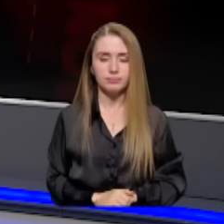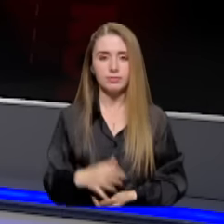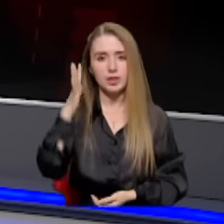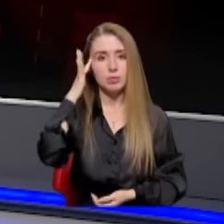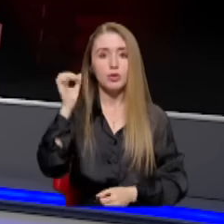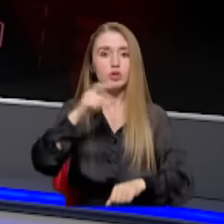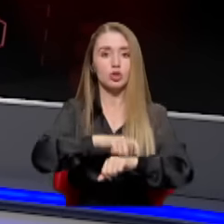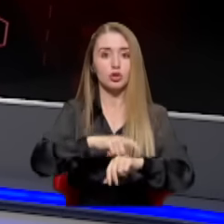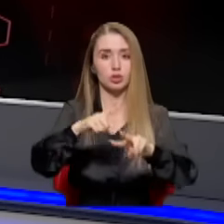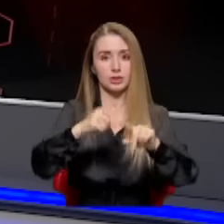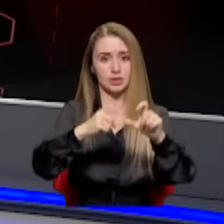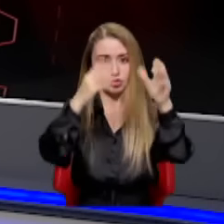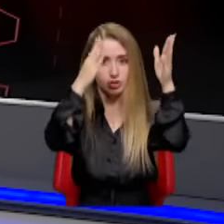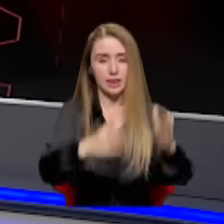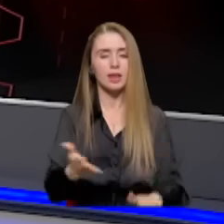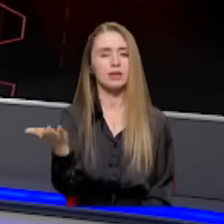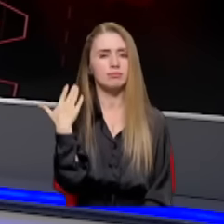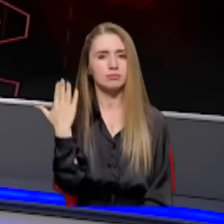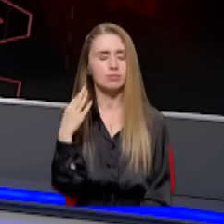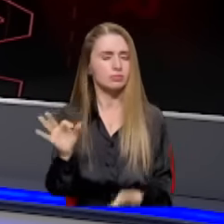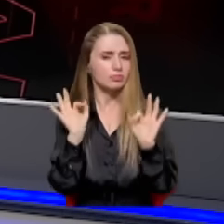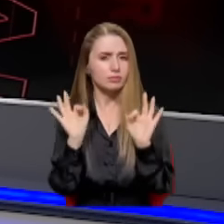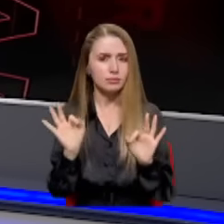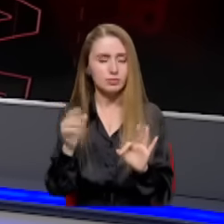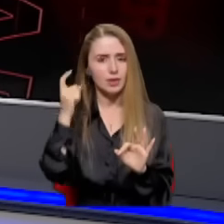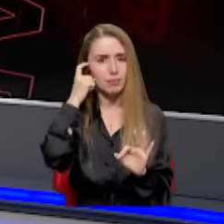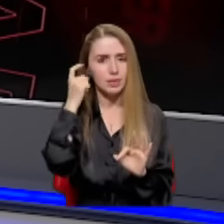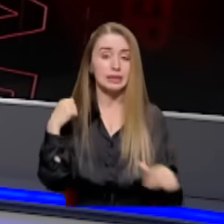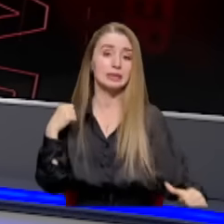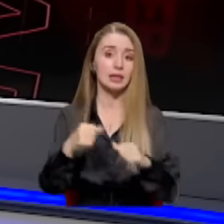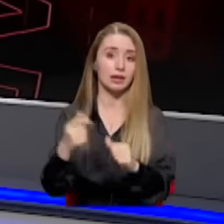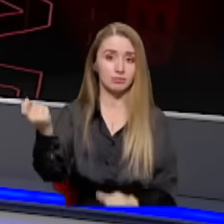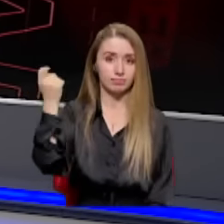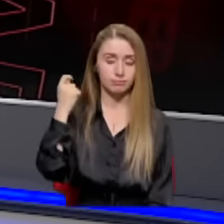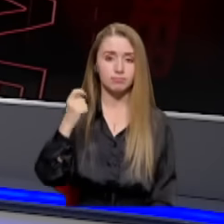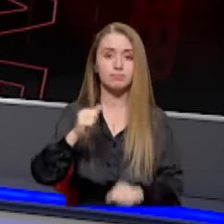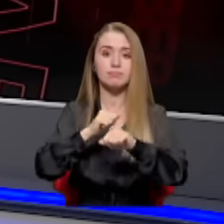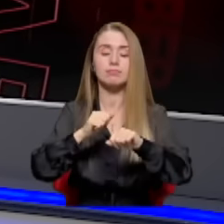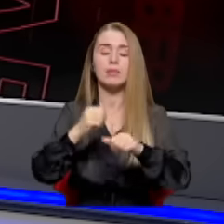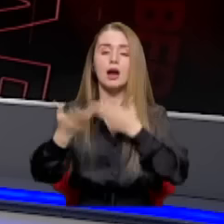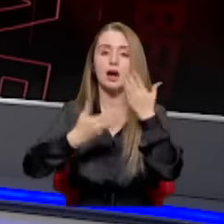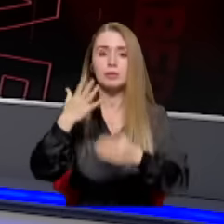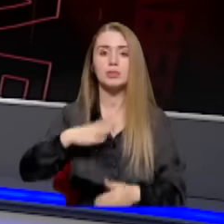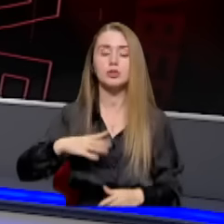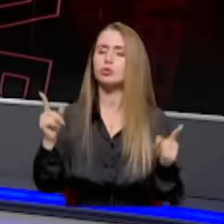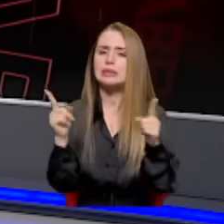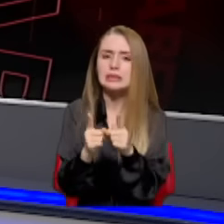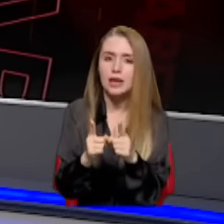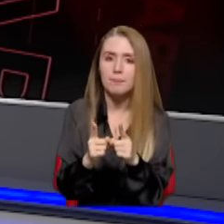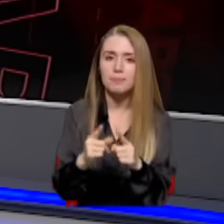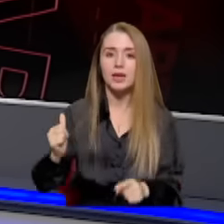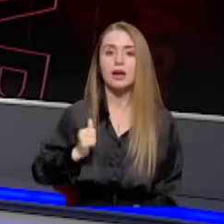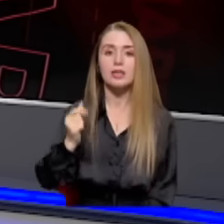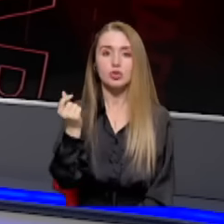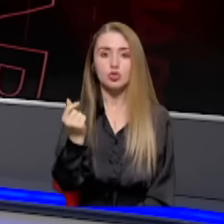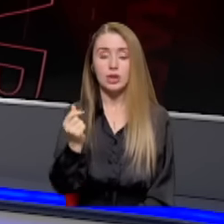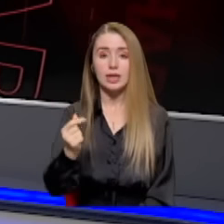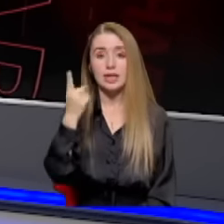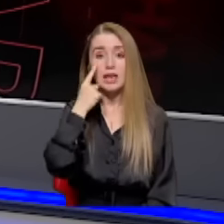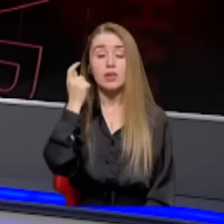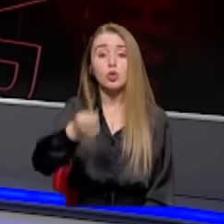Profesör Doktor Aziz Çelik Hoca geçenlerde önemli bir bilgiyi tekrarlamıştı, paylaşmak istiyorum. Özetle şöyle: asgari ücreti